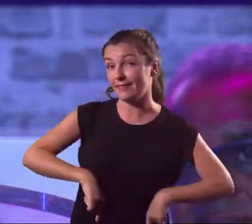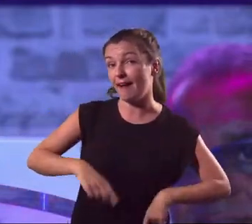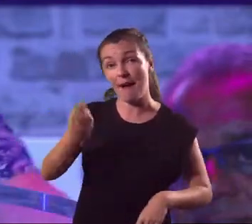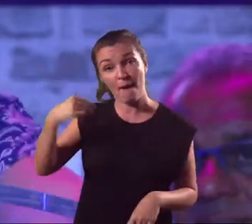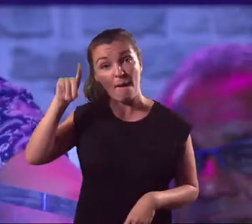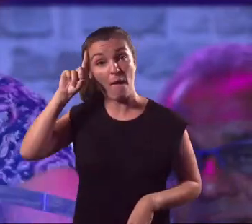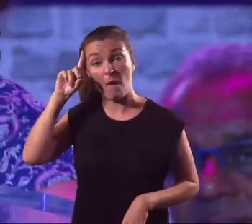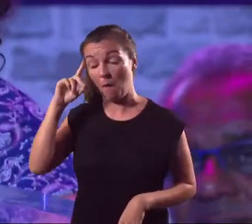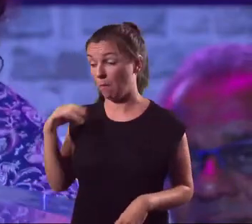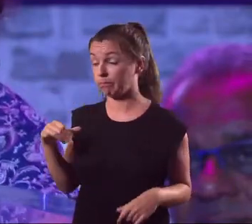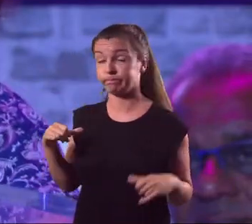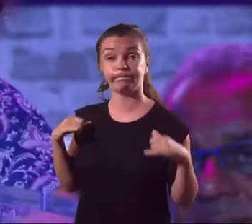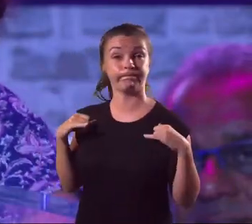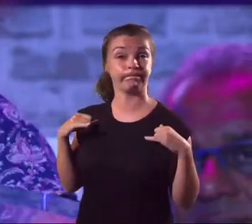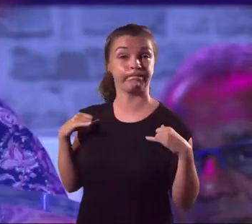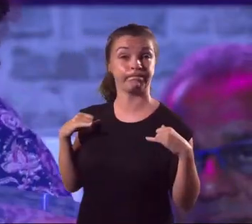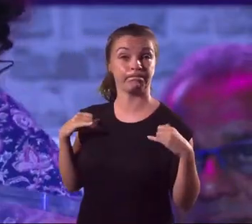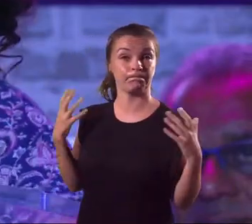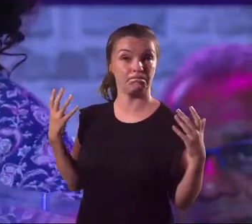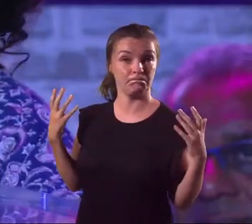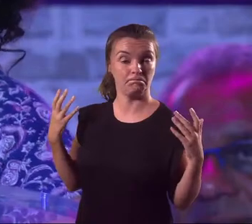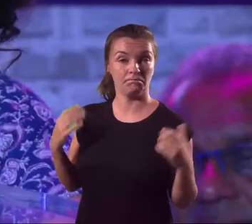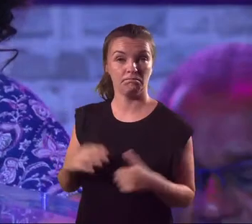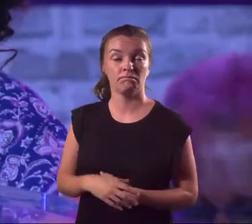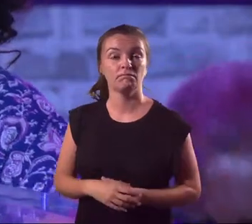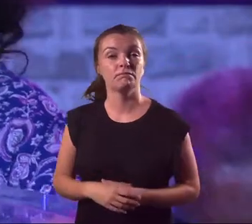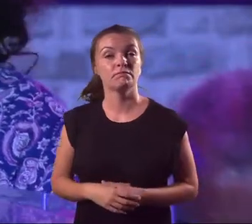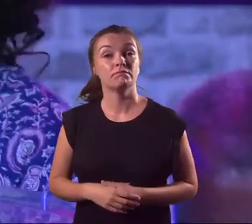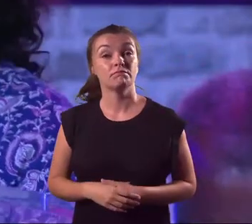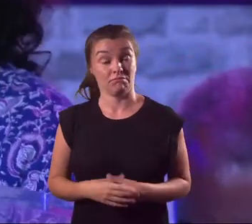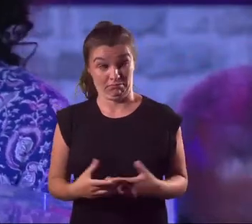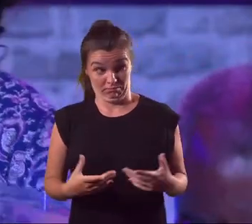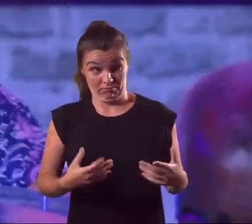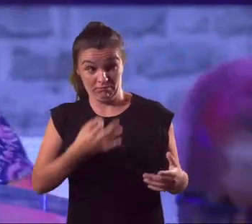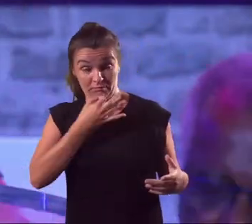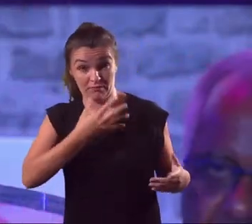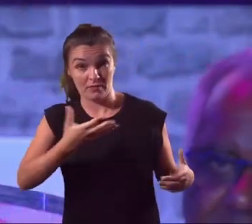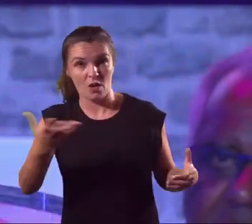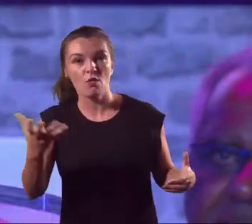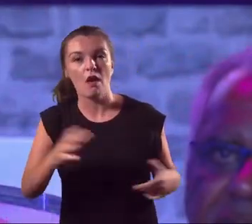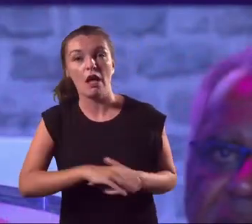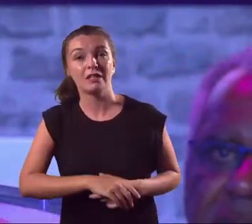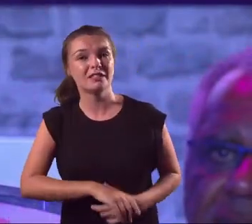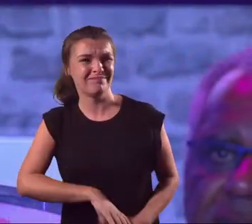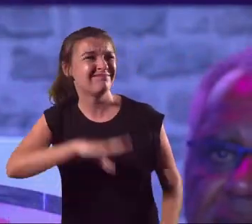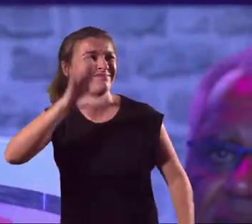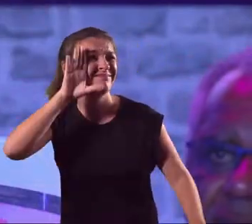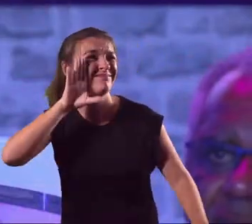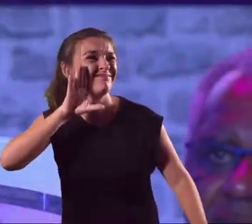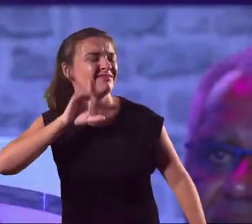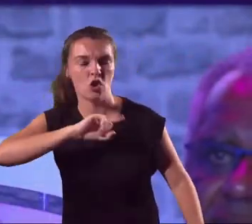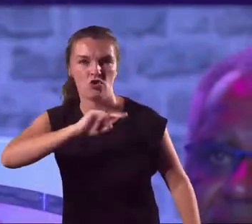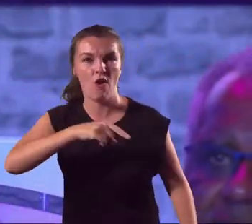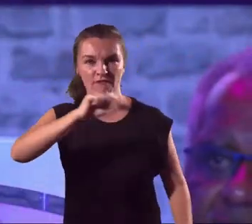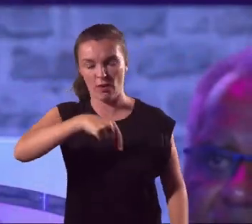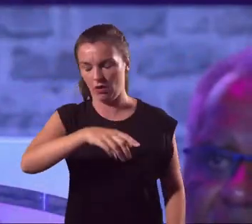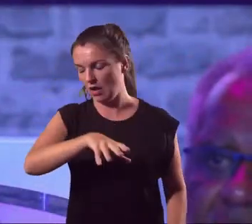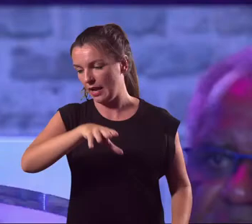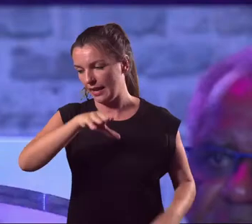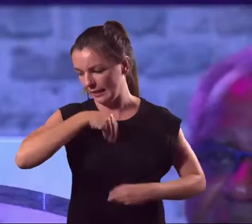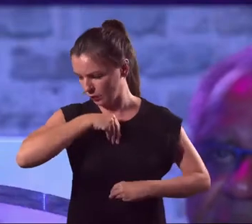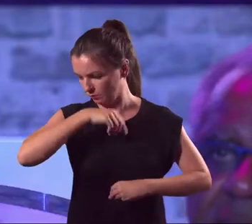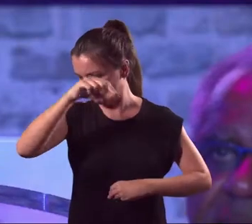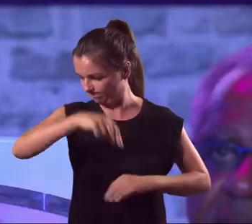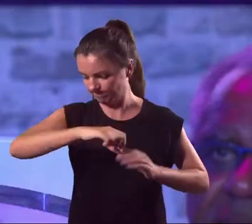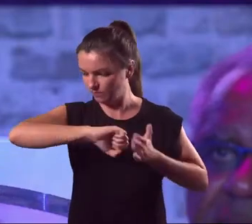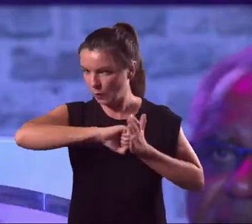refusent d'agir. Eh bien, nous, nous assumerons de dire qu'il ne faut pas supplier, mais qu'il faut assumer de prendre des mesures très